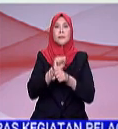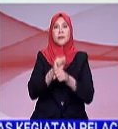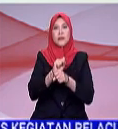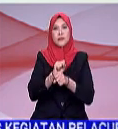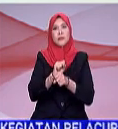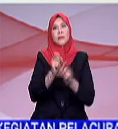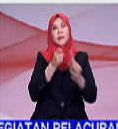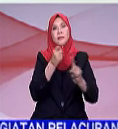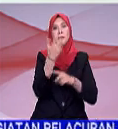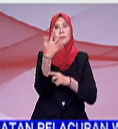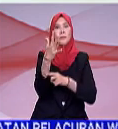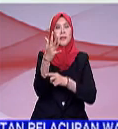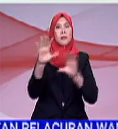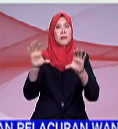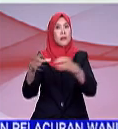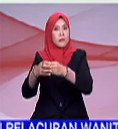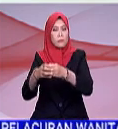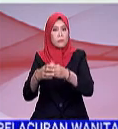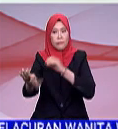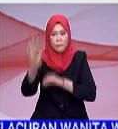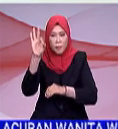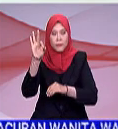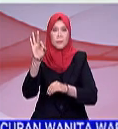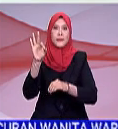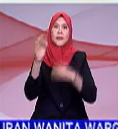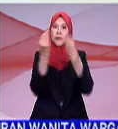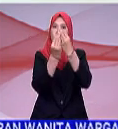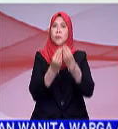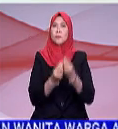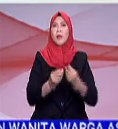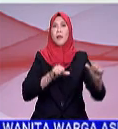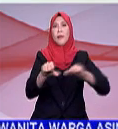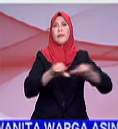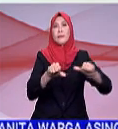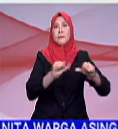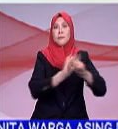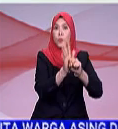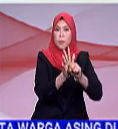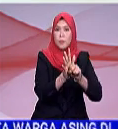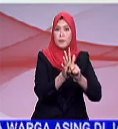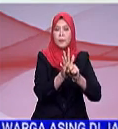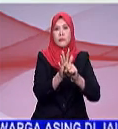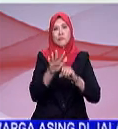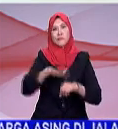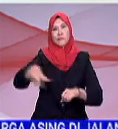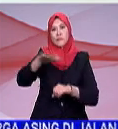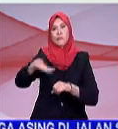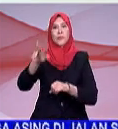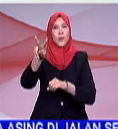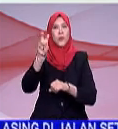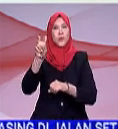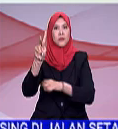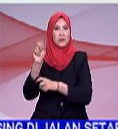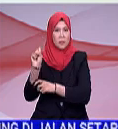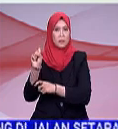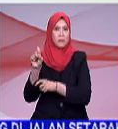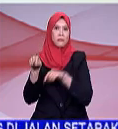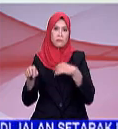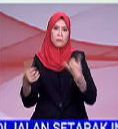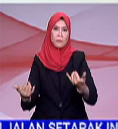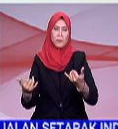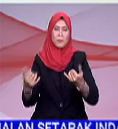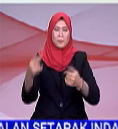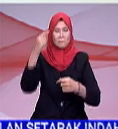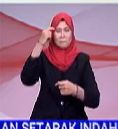15 kluster baru keseluruhan yang melibatkan bilangan kes aktif sehingga hampir 200 kes. Sebab itulah kita telah